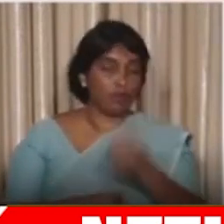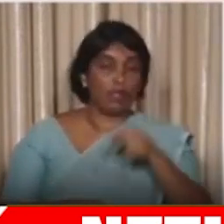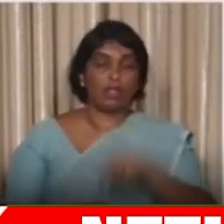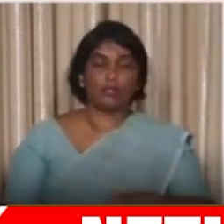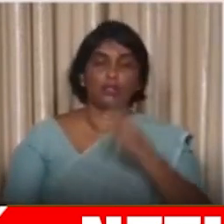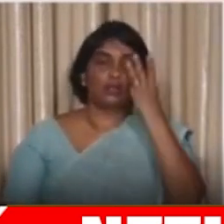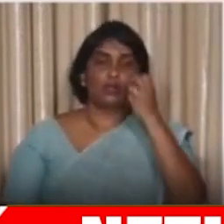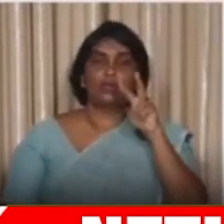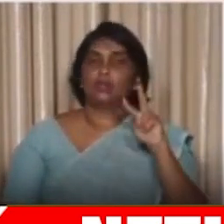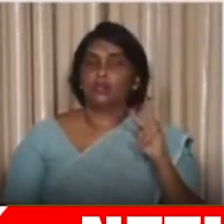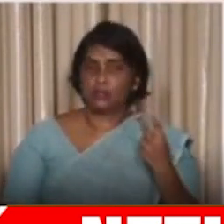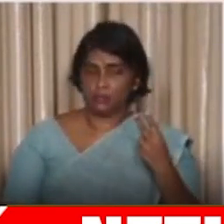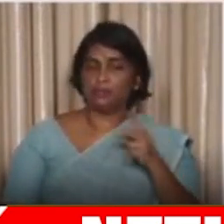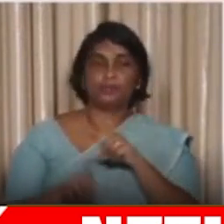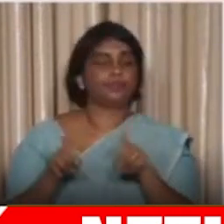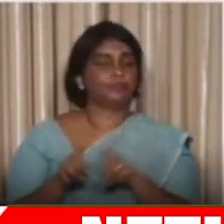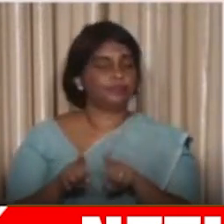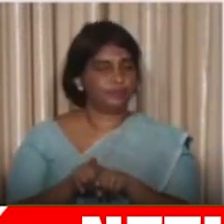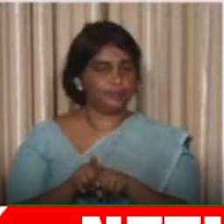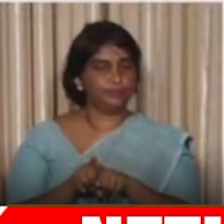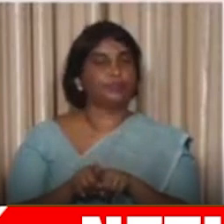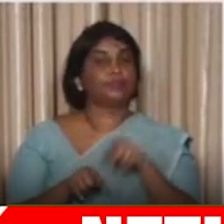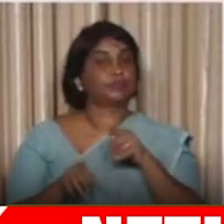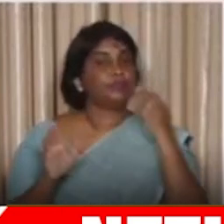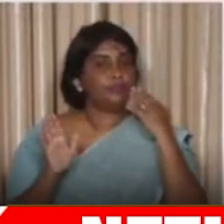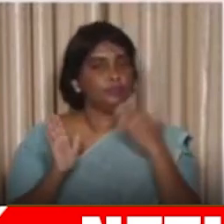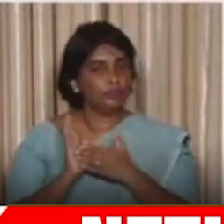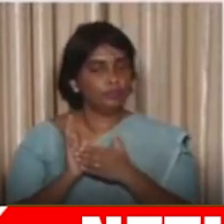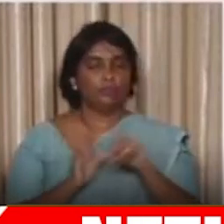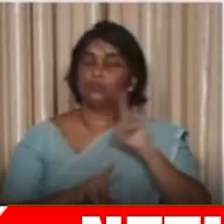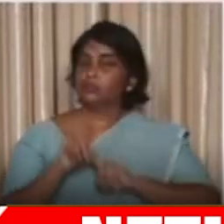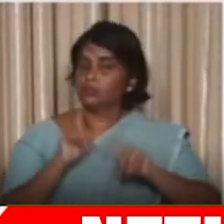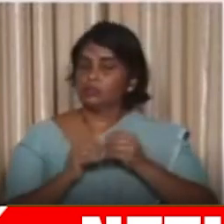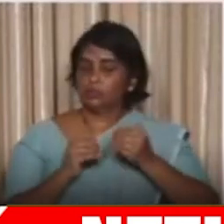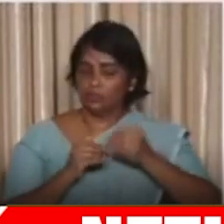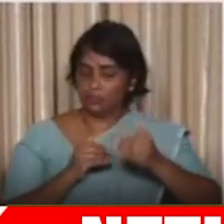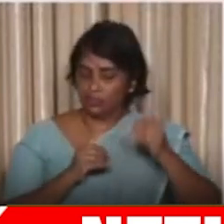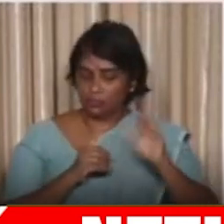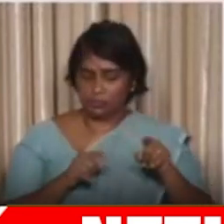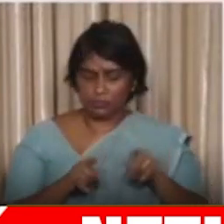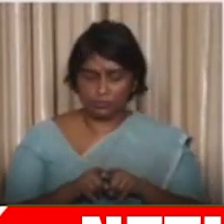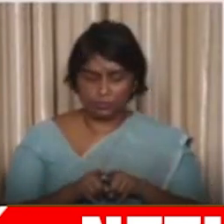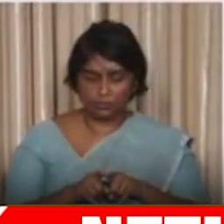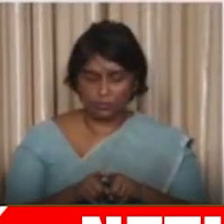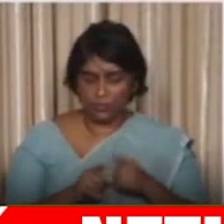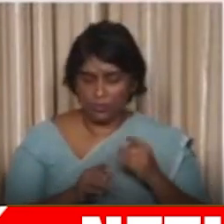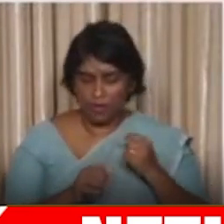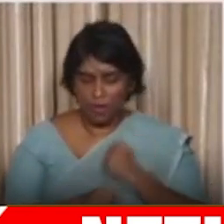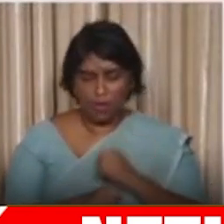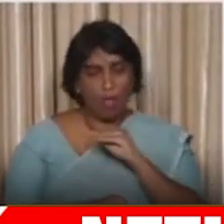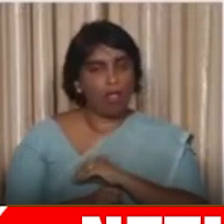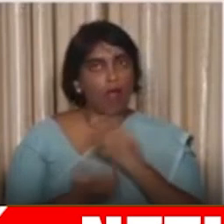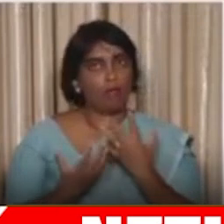3200 වෙලා තියෙනවා. ඉතින් ඒක නිසා මේක ගැන කතා කරන්නේ දිගින් දිගටම ආණ්ඩුවට